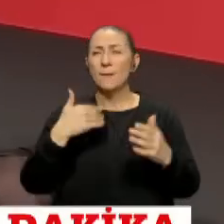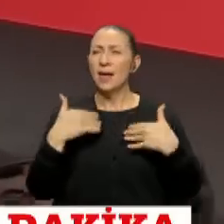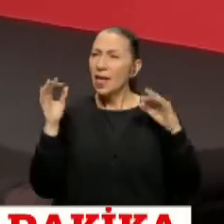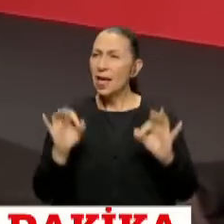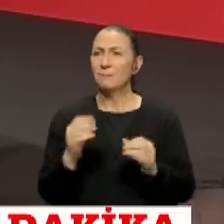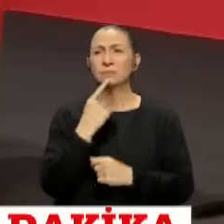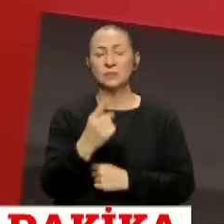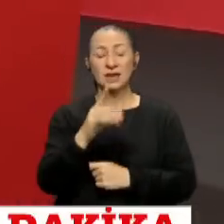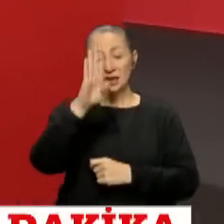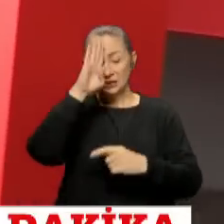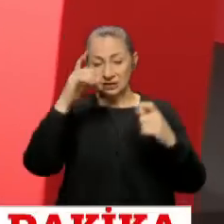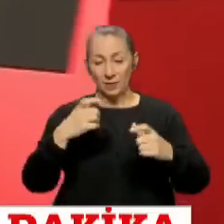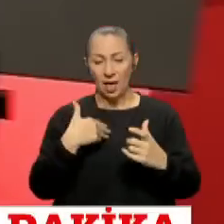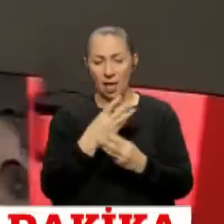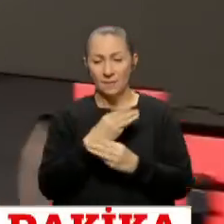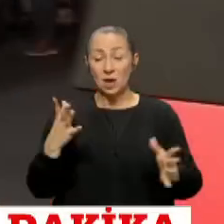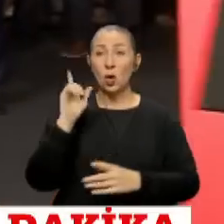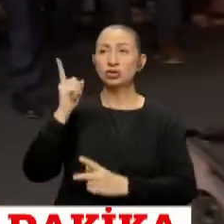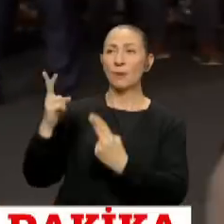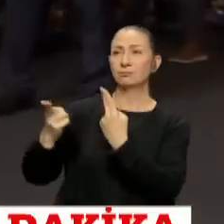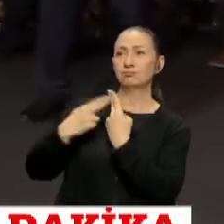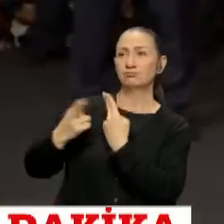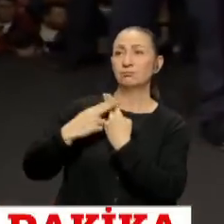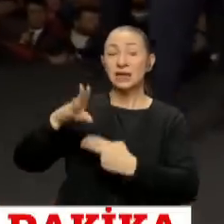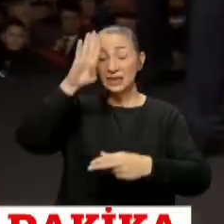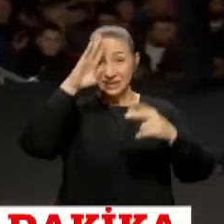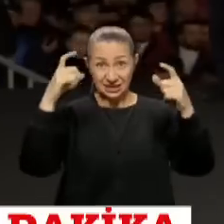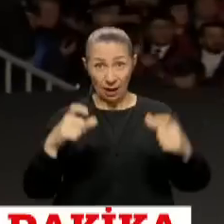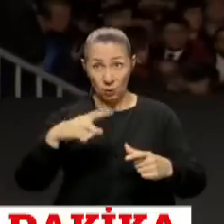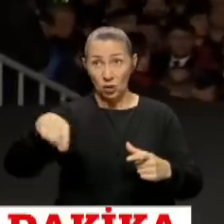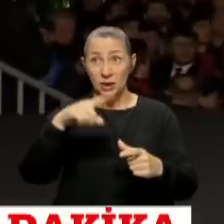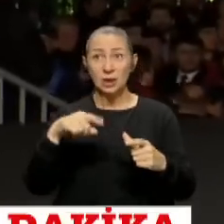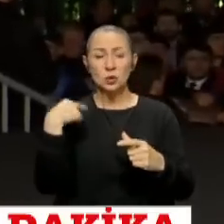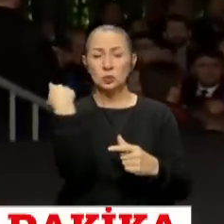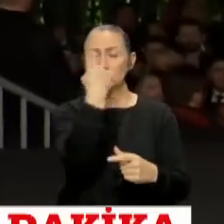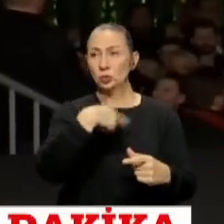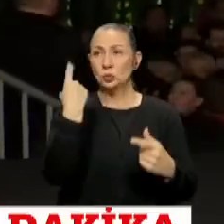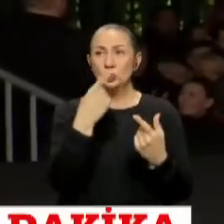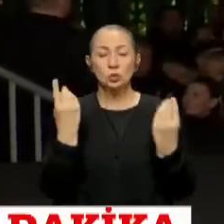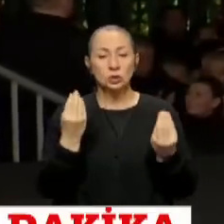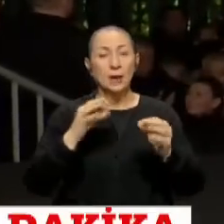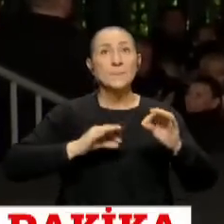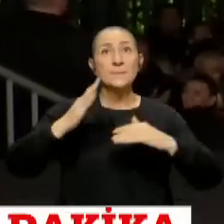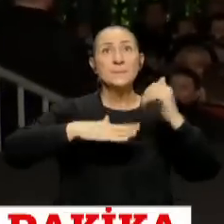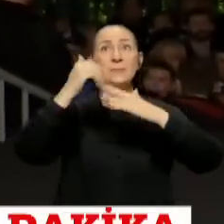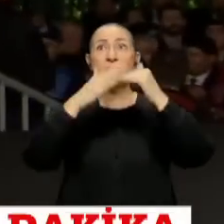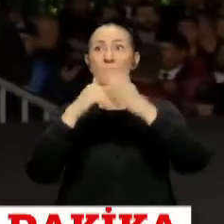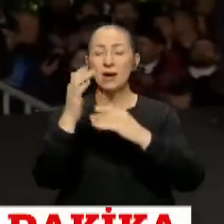derim, İstanbul benim en büyük hocamdır. İstanbul estetiğimizin,